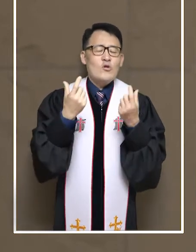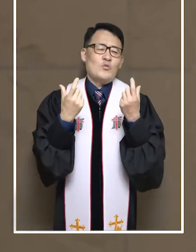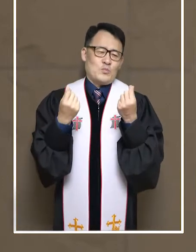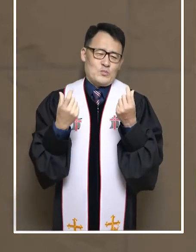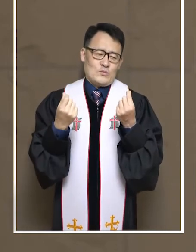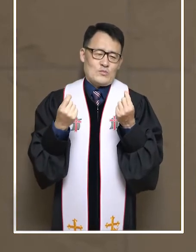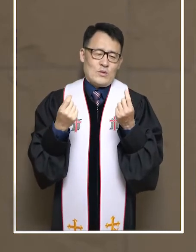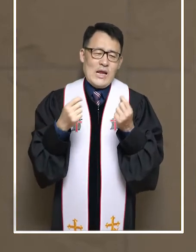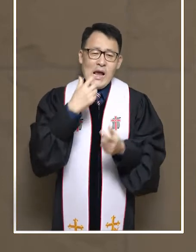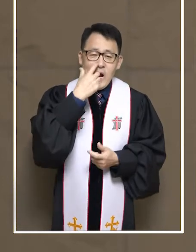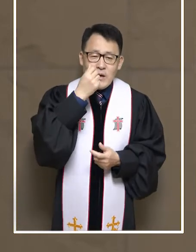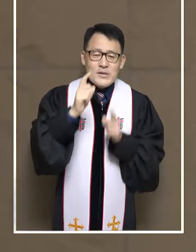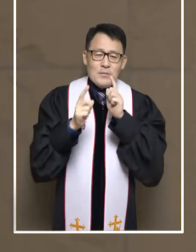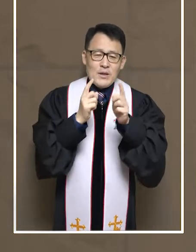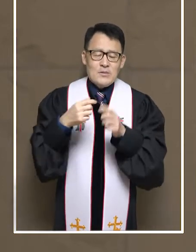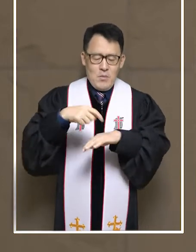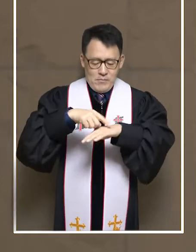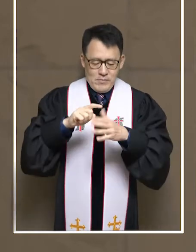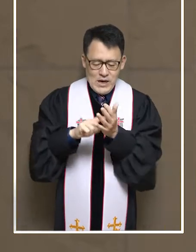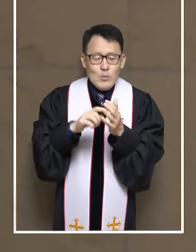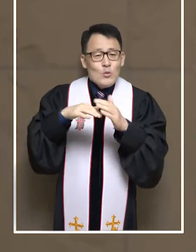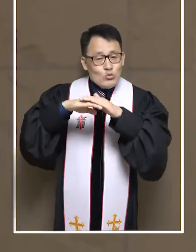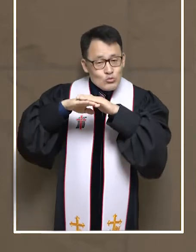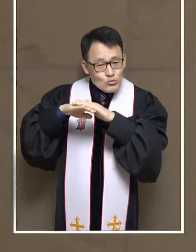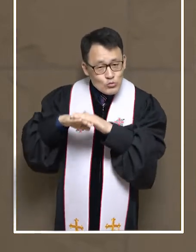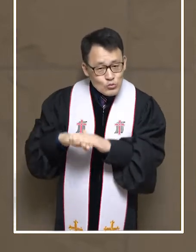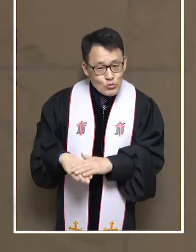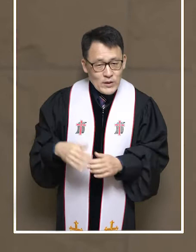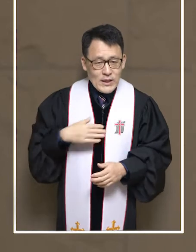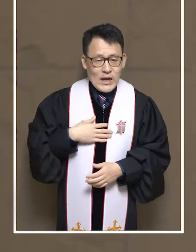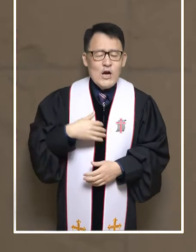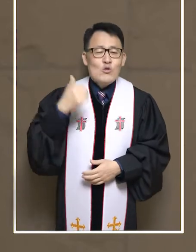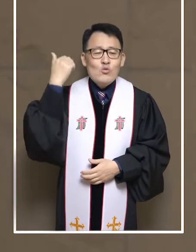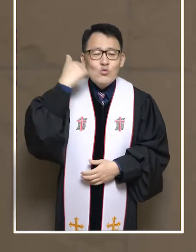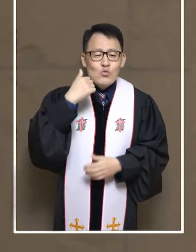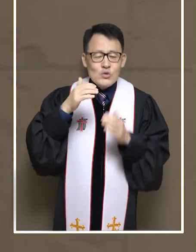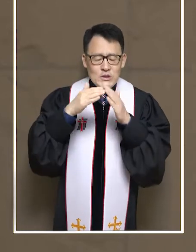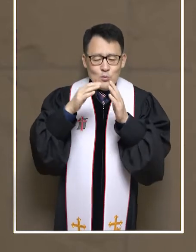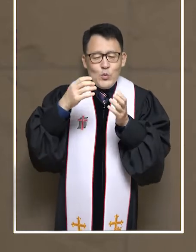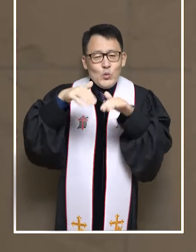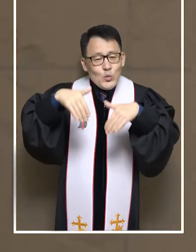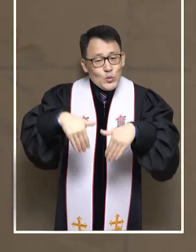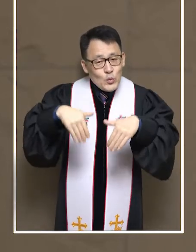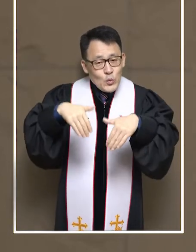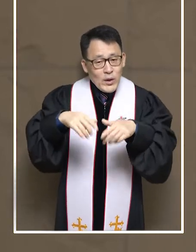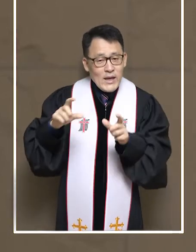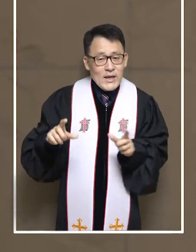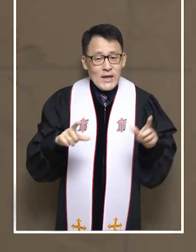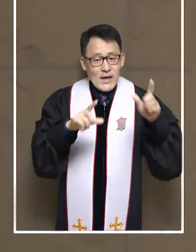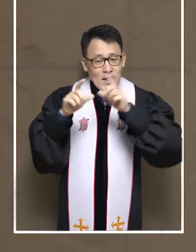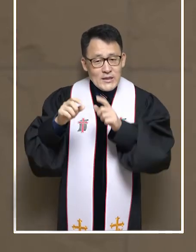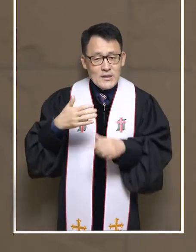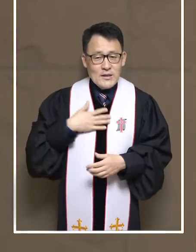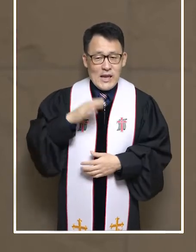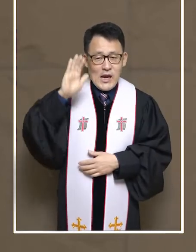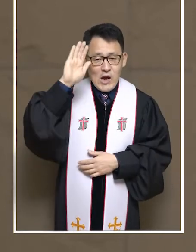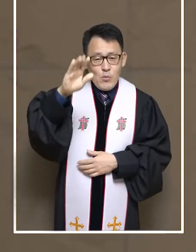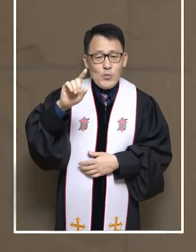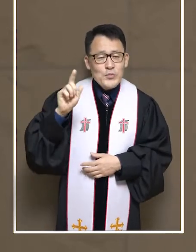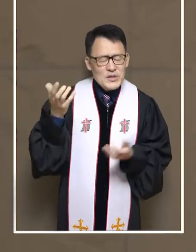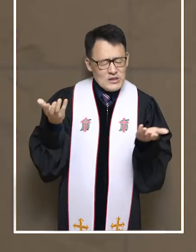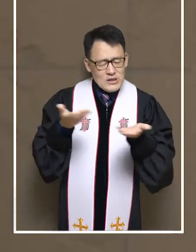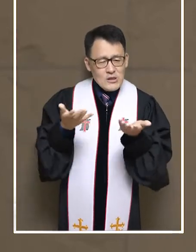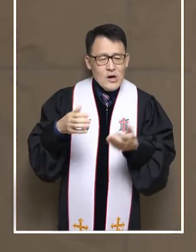겁니다. 저는 아버지 말씀을 마음속으로 새기고 내가 누구네 집 노예가 될는지 어떤 일이 내 앞에